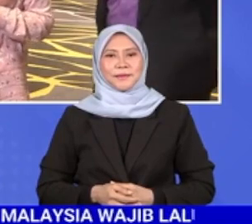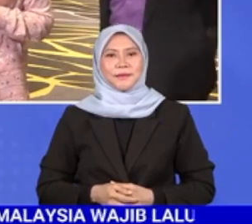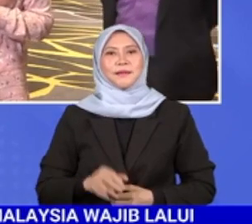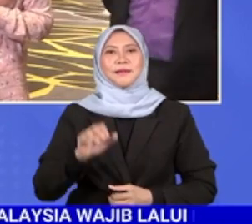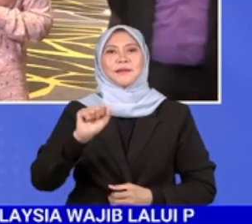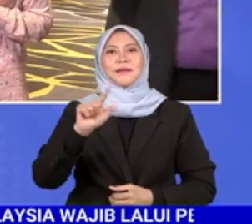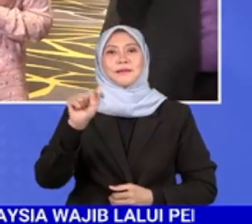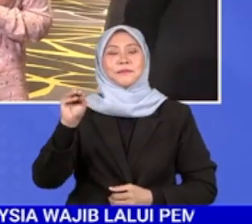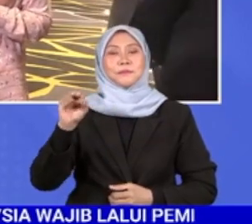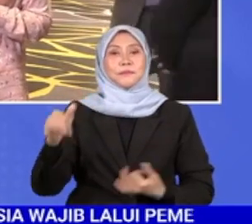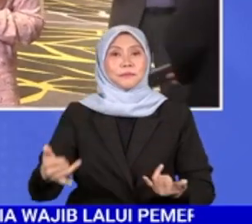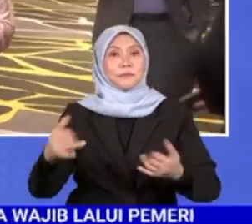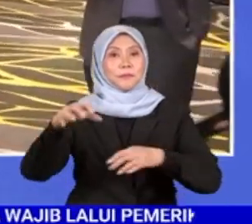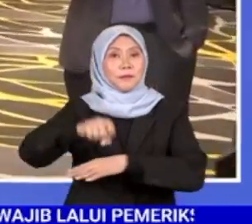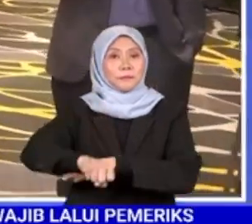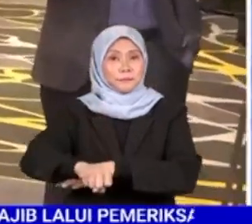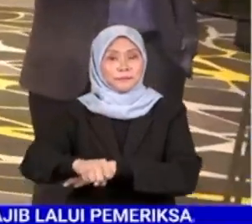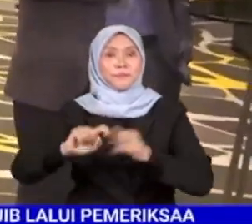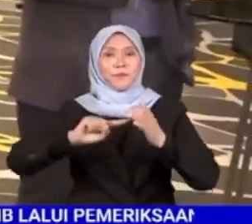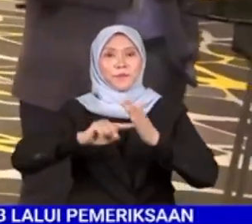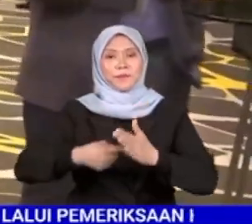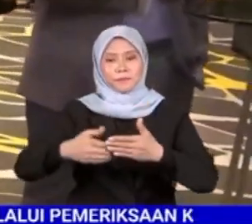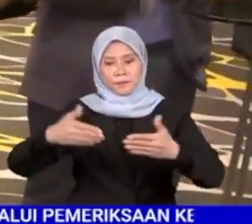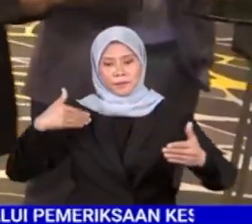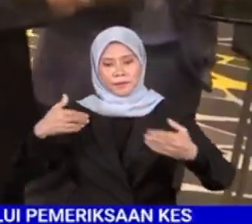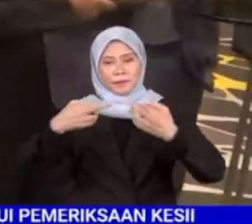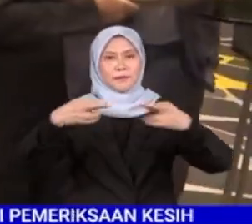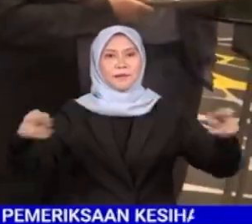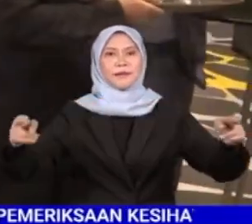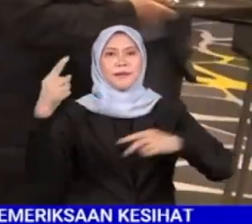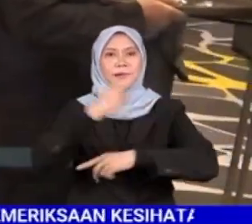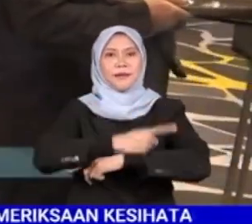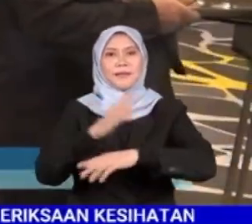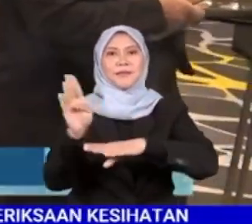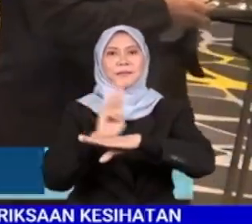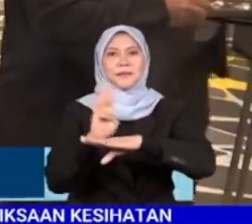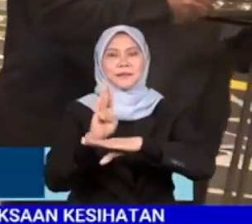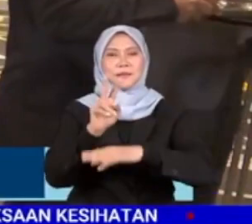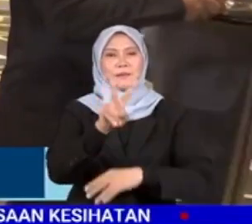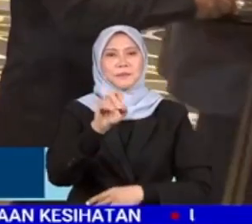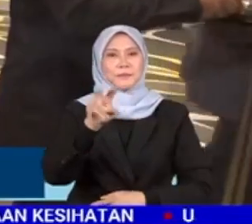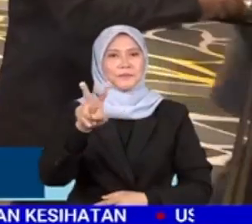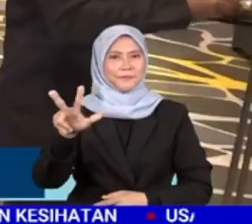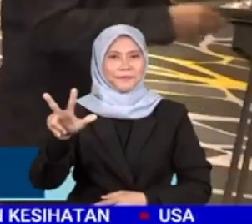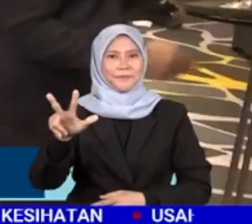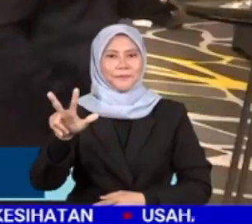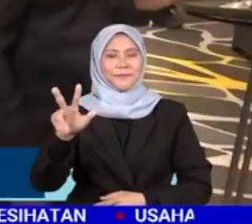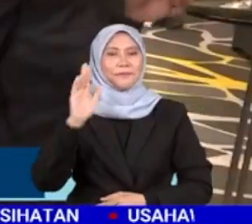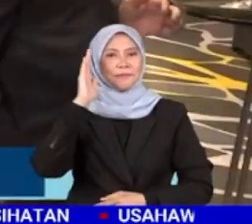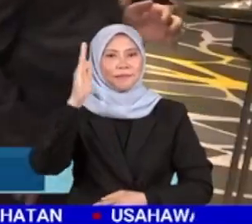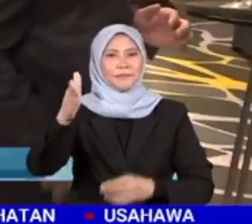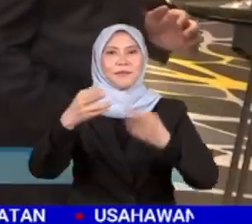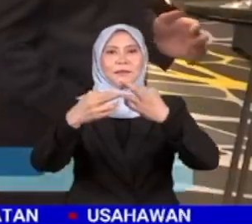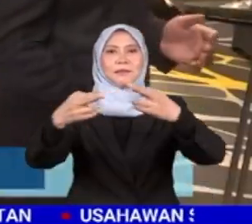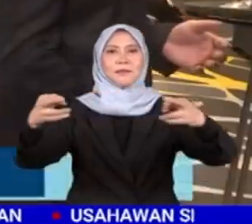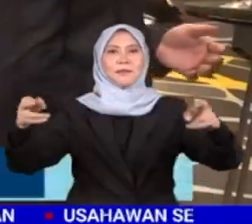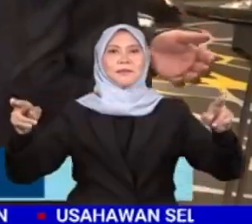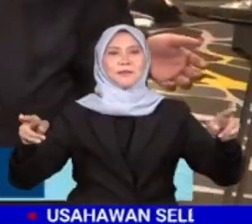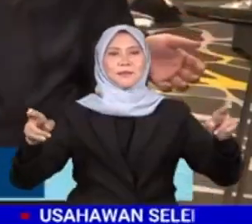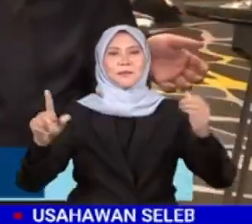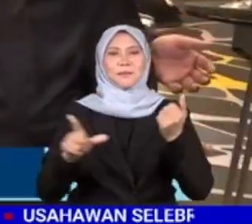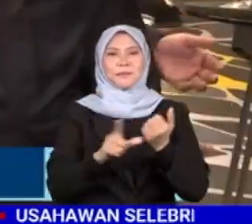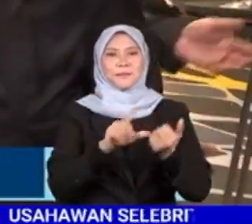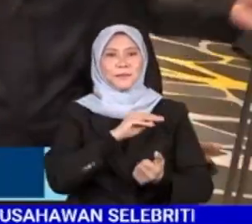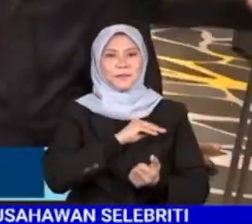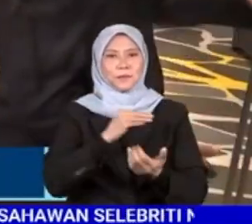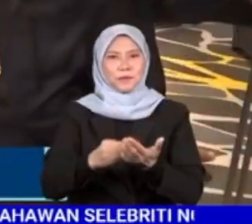Ya Azam, malam ini akan berlangsungnya Majlis Pra-Pelancaran Hari Usahawan Negara 2023 yang akan disempurnakan oleh